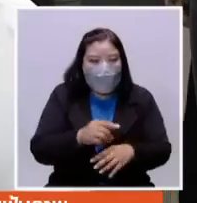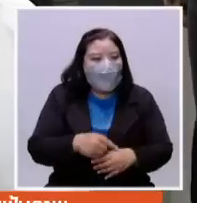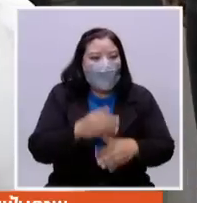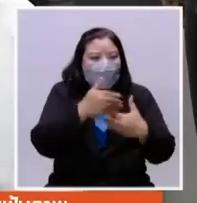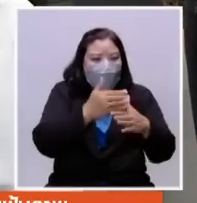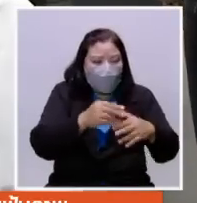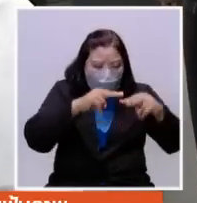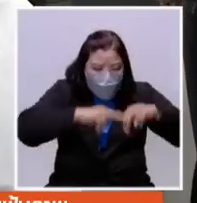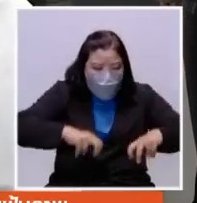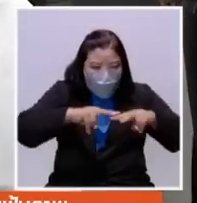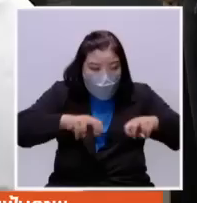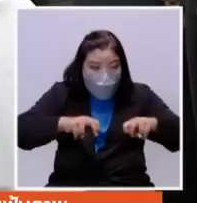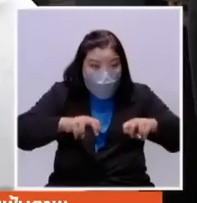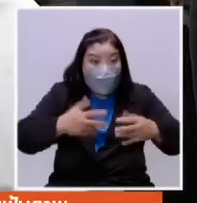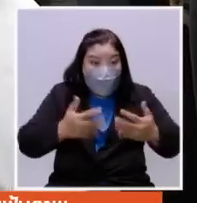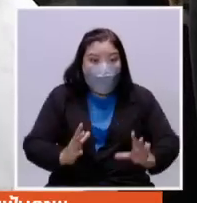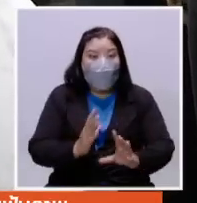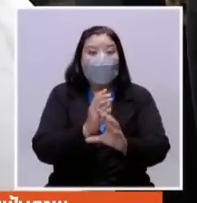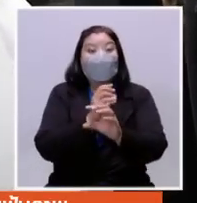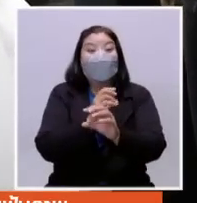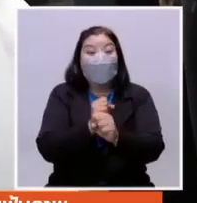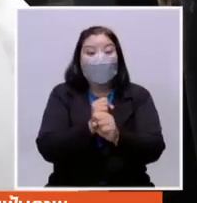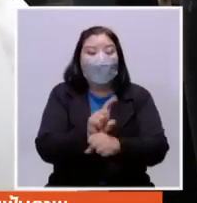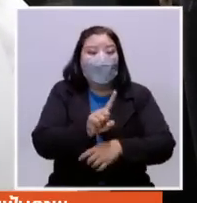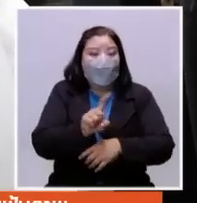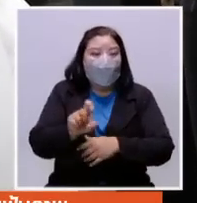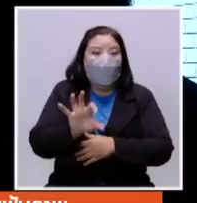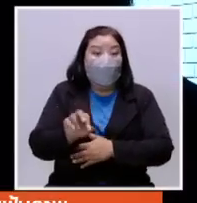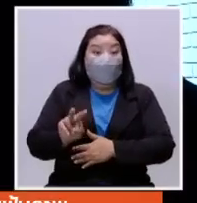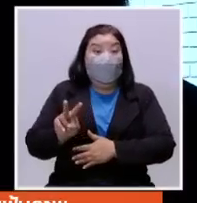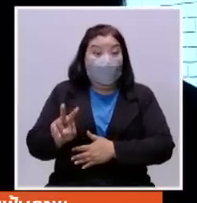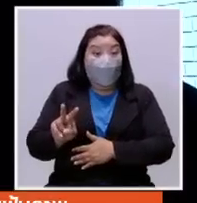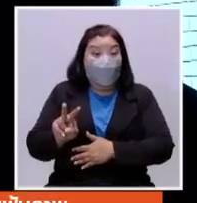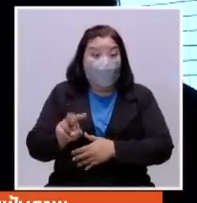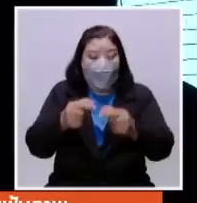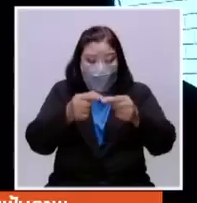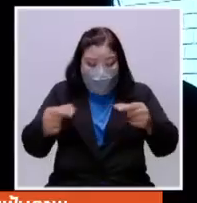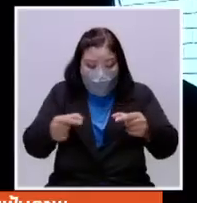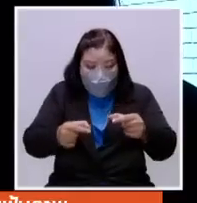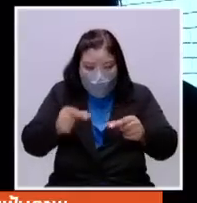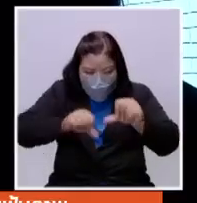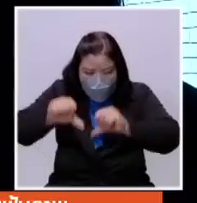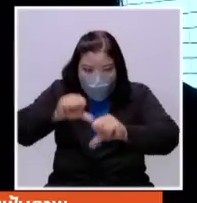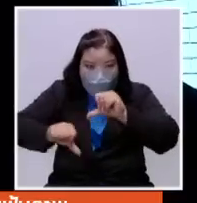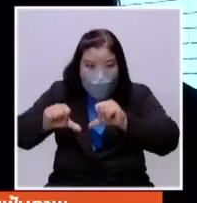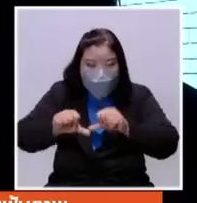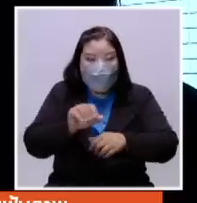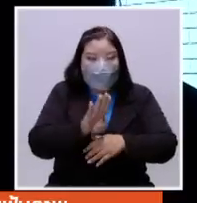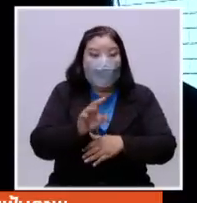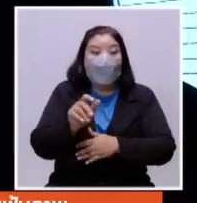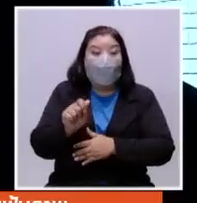าพันธ์2565จำนวน192ตัวอย่างก็พบว่าเป็นโอมิครอน BA.1 จำนว